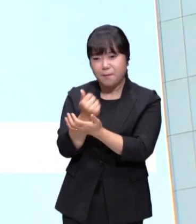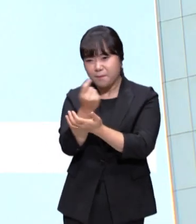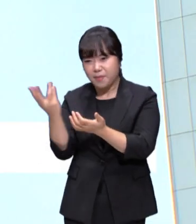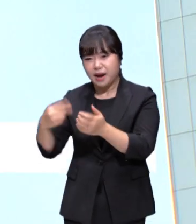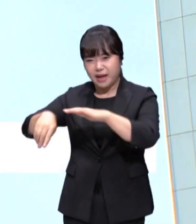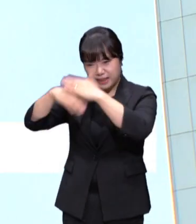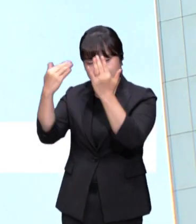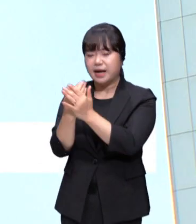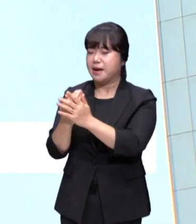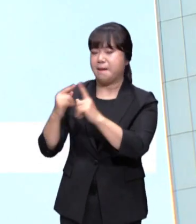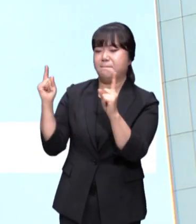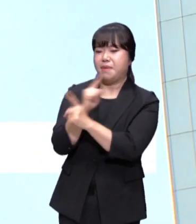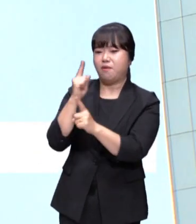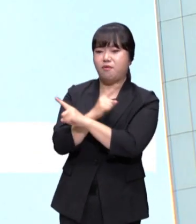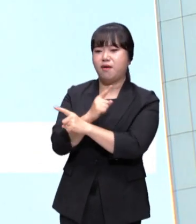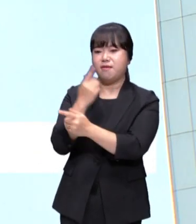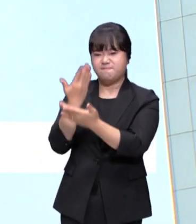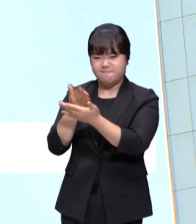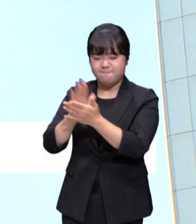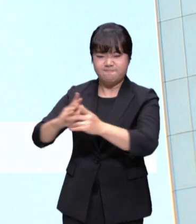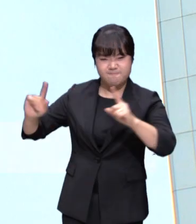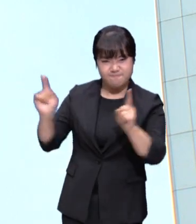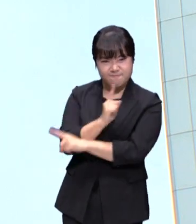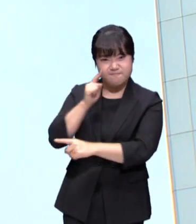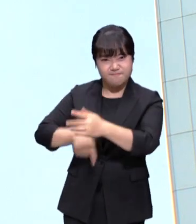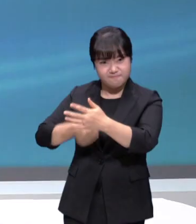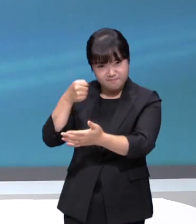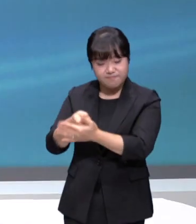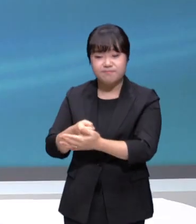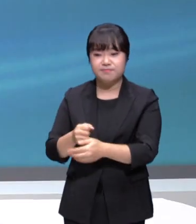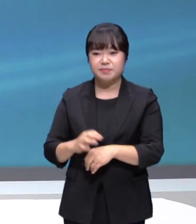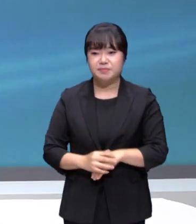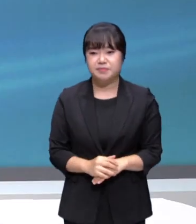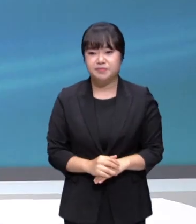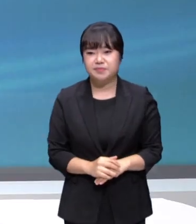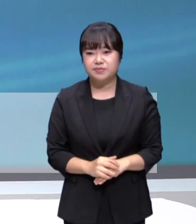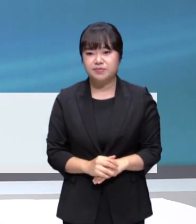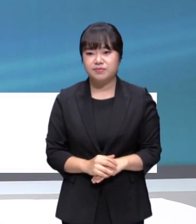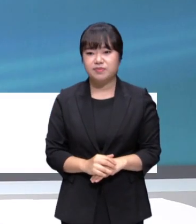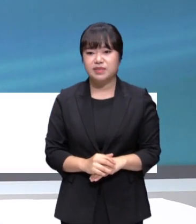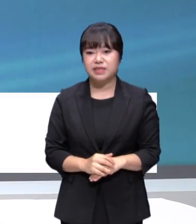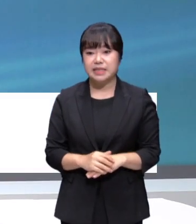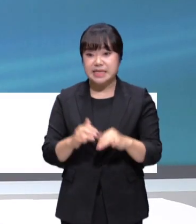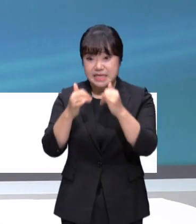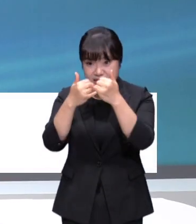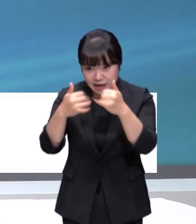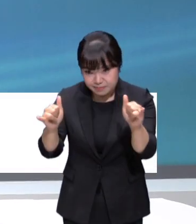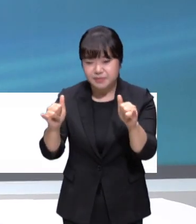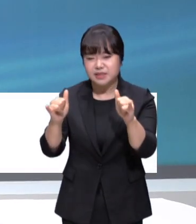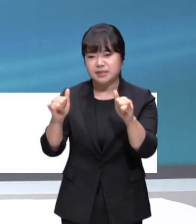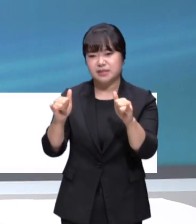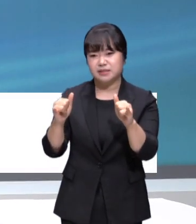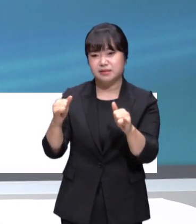관련해 투입된 예산 등을 손보겠다는 입장입니다. 인적 쇄신도 할 계획이고